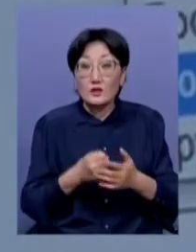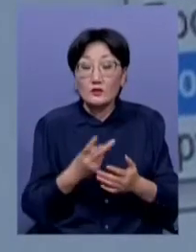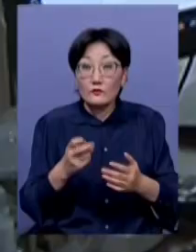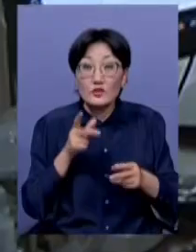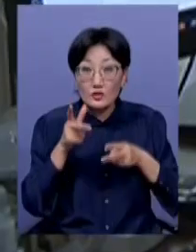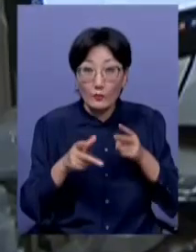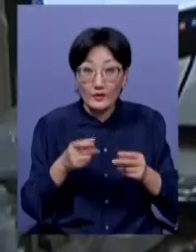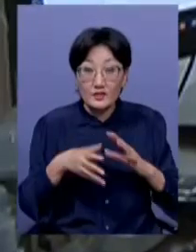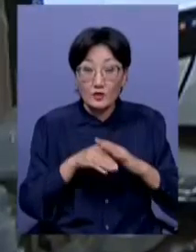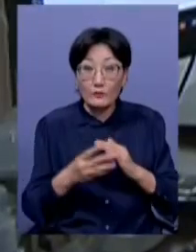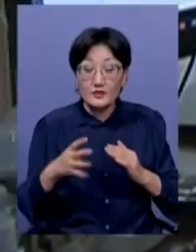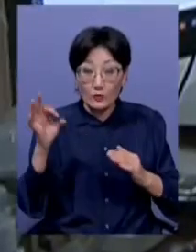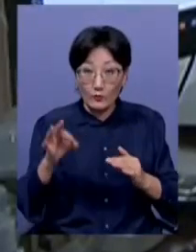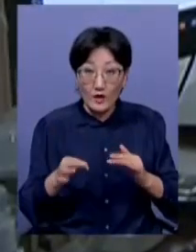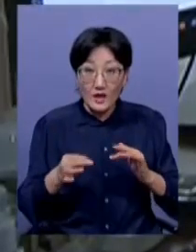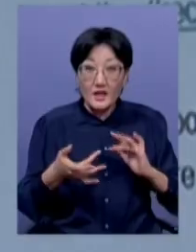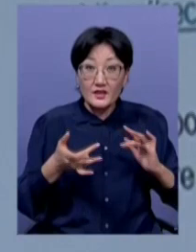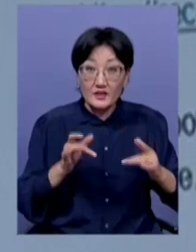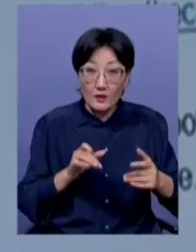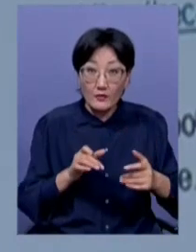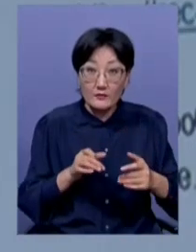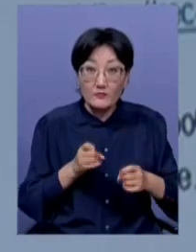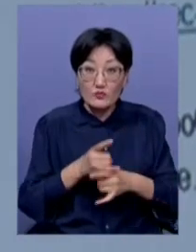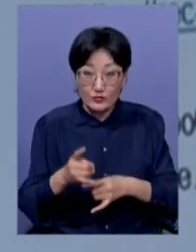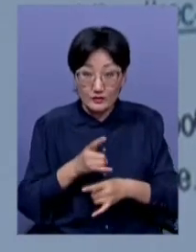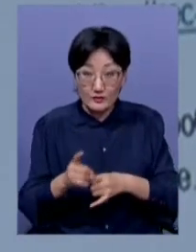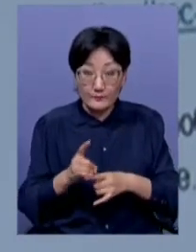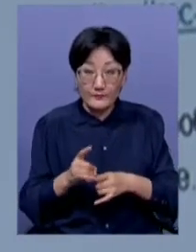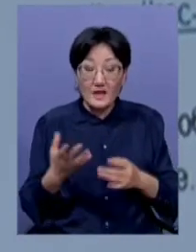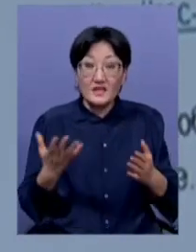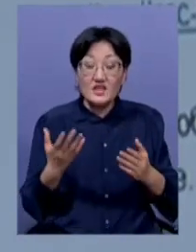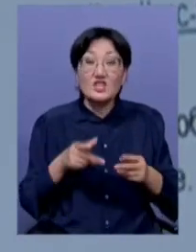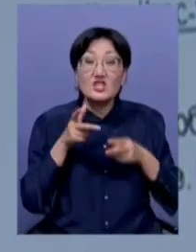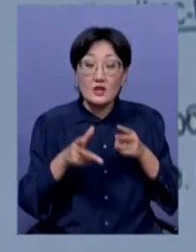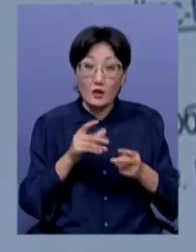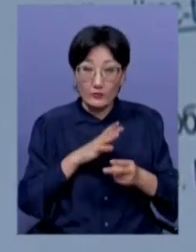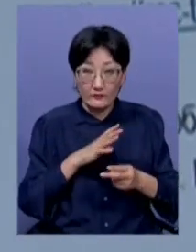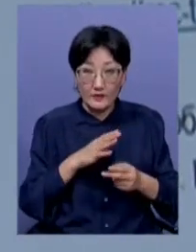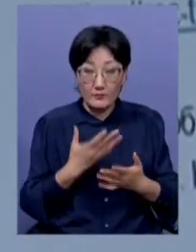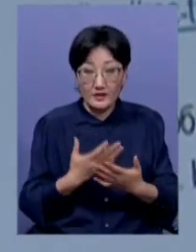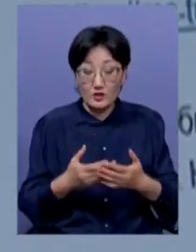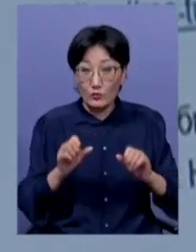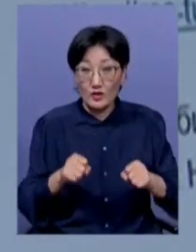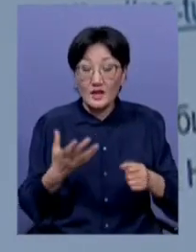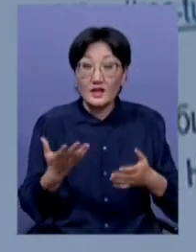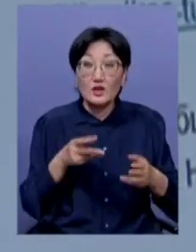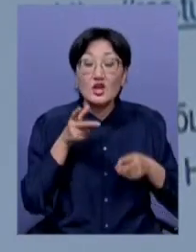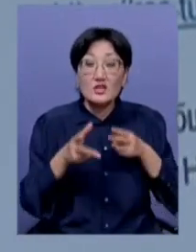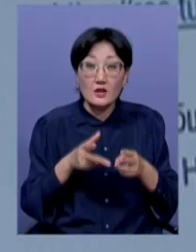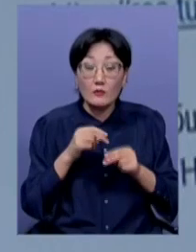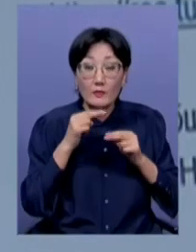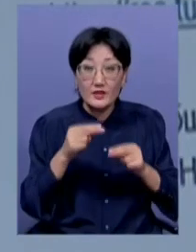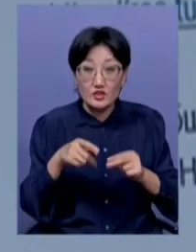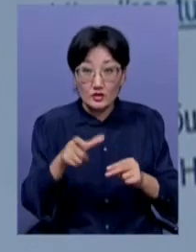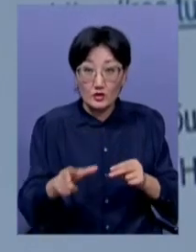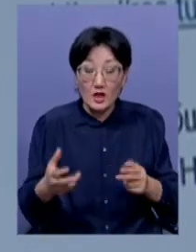почти 40% относятся к кибербуллингу. Можете, да, показать обычно, какие жалобы, с какими жалобами обращаются?